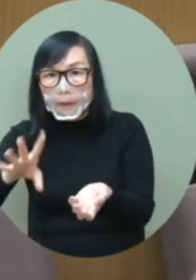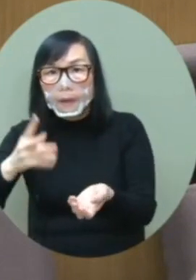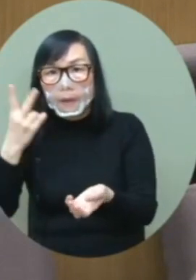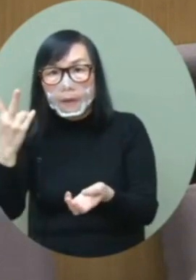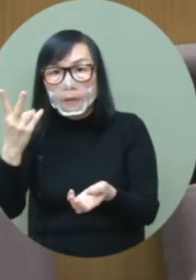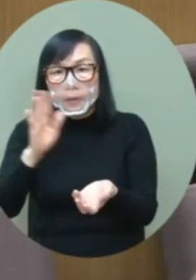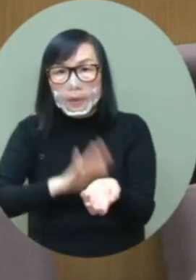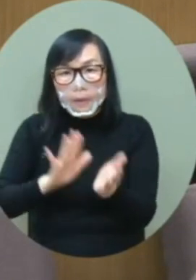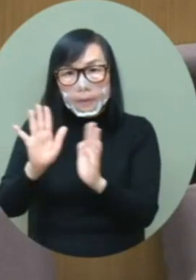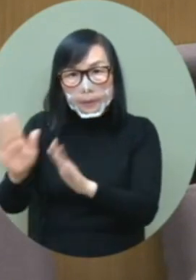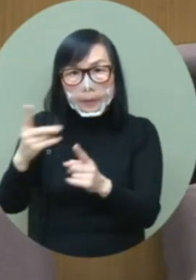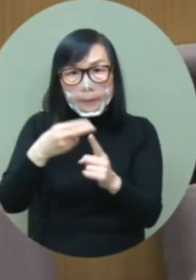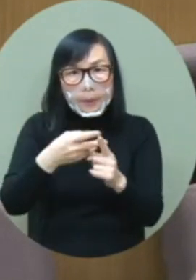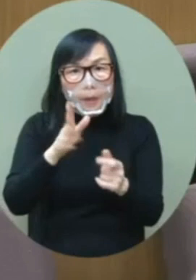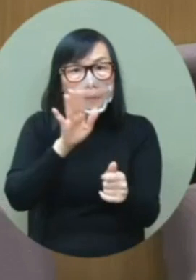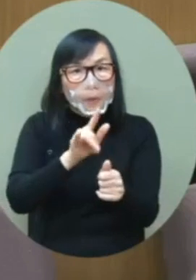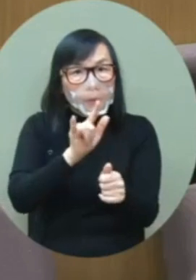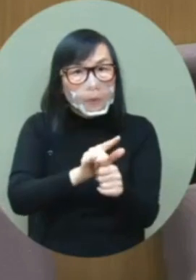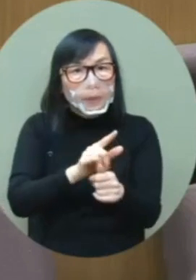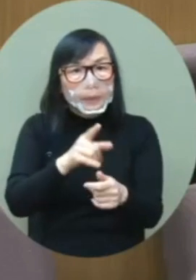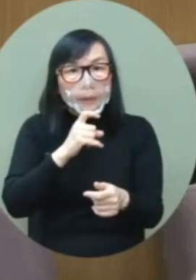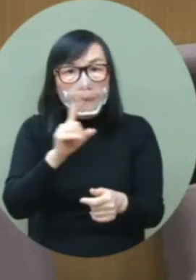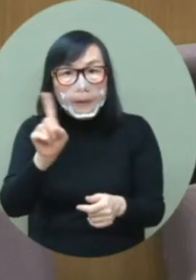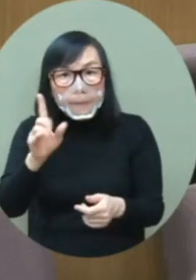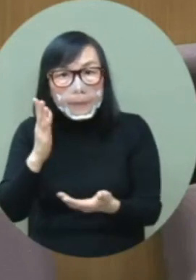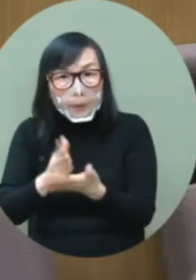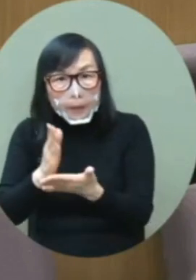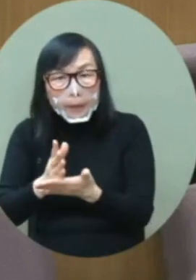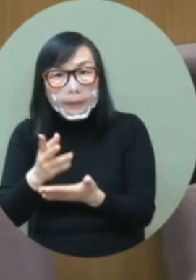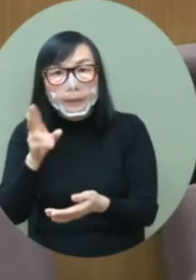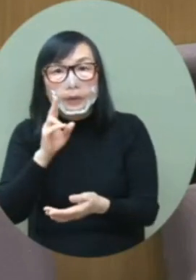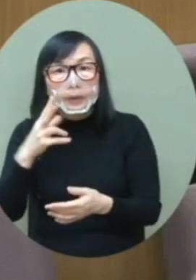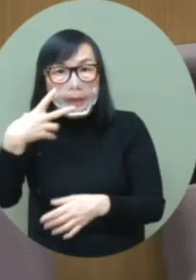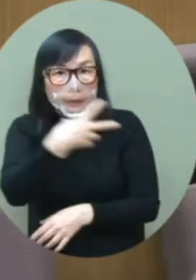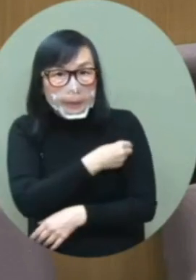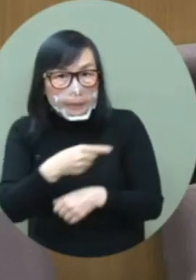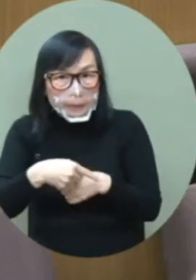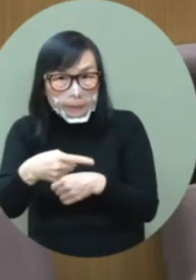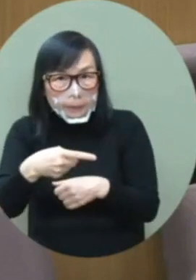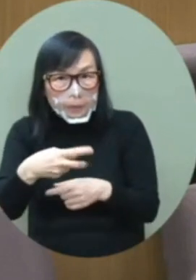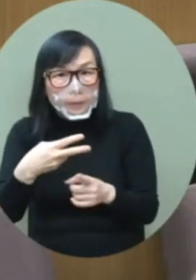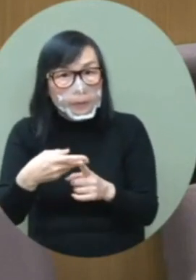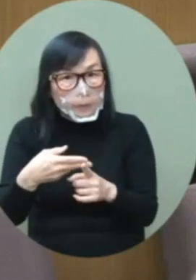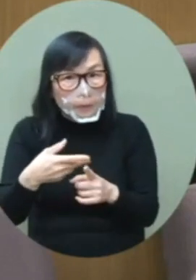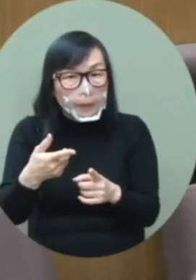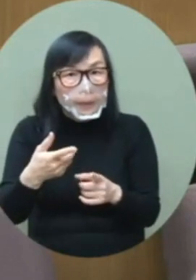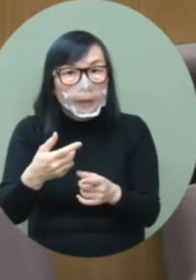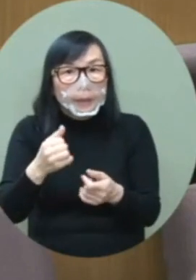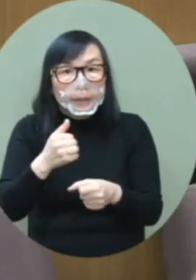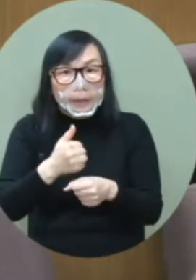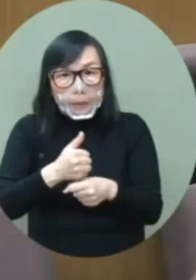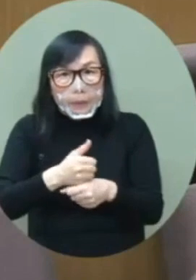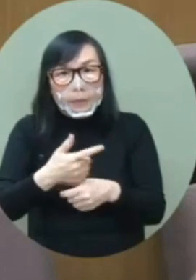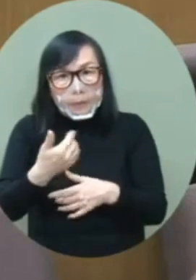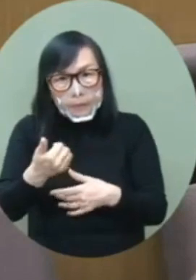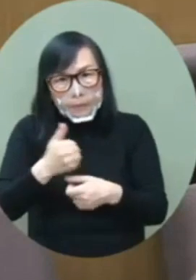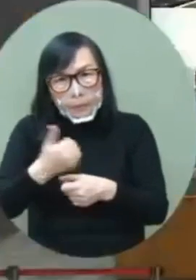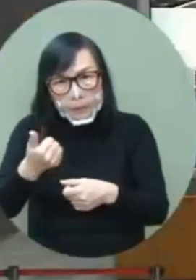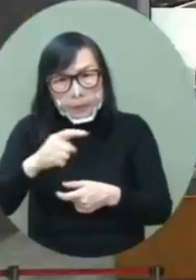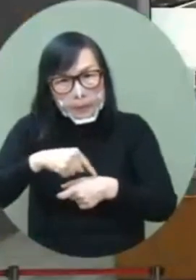者的抗體水平和保護力有沒有不同？是否等同於打一針維持的水平？那有效時間是多久？謝